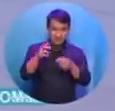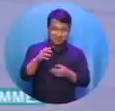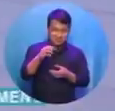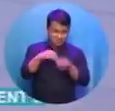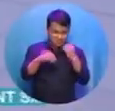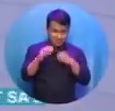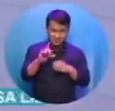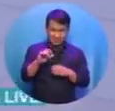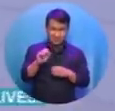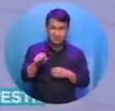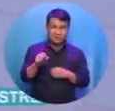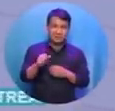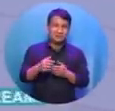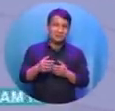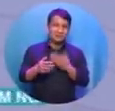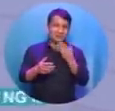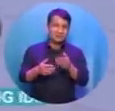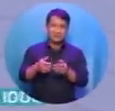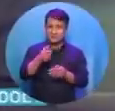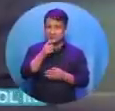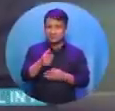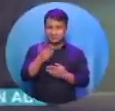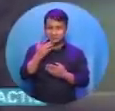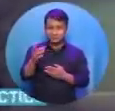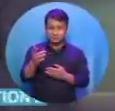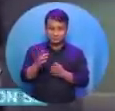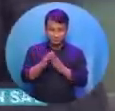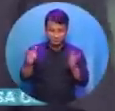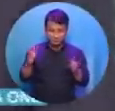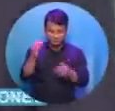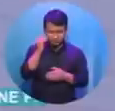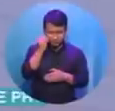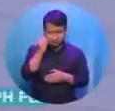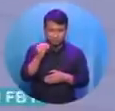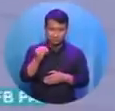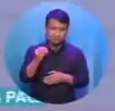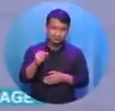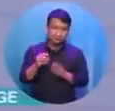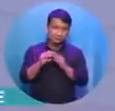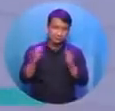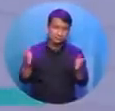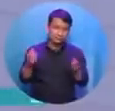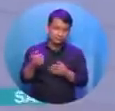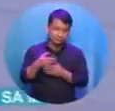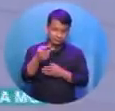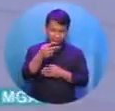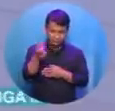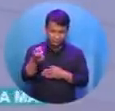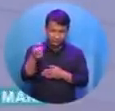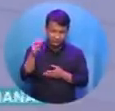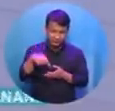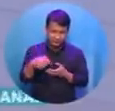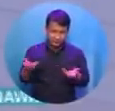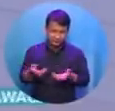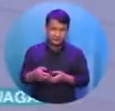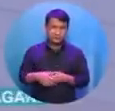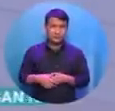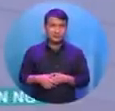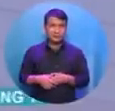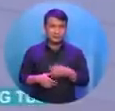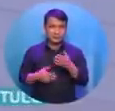Chapsoy! Wow. Chapsoy! Sos Mariozet, favorite ko! Mahal ngayon ng sibuyas, di ba? Opo, mahal na po. 200 po dito. Uy,